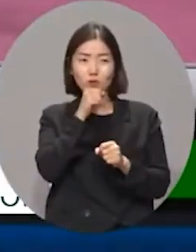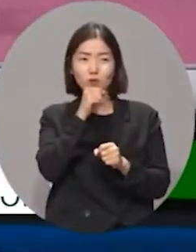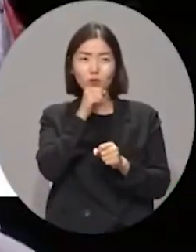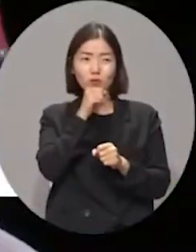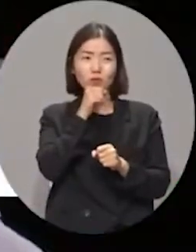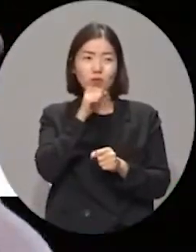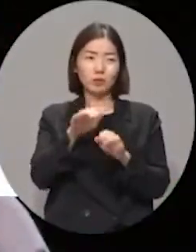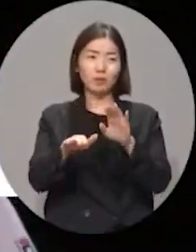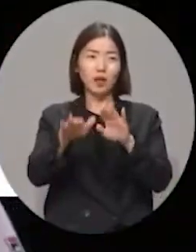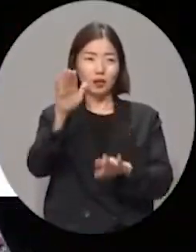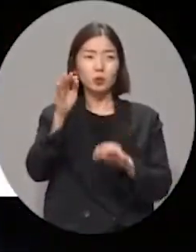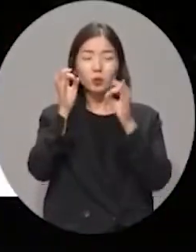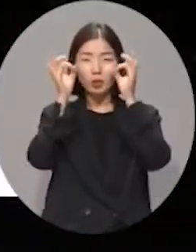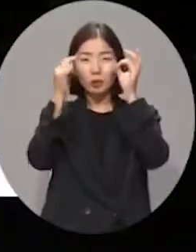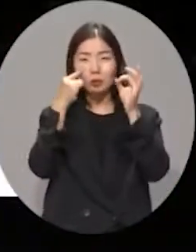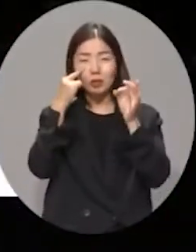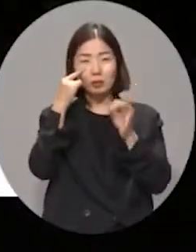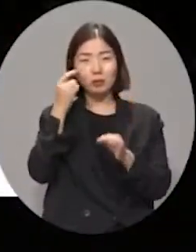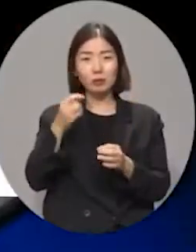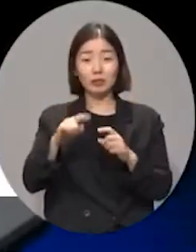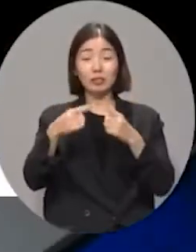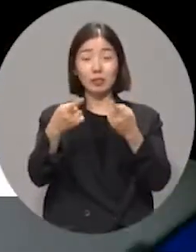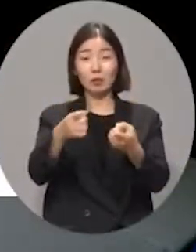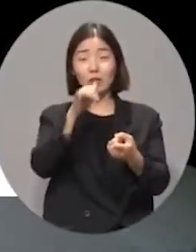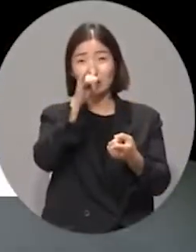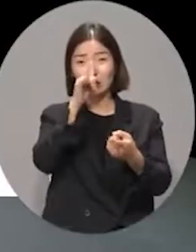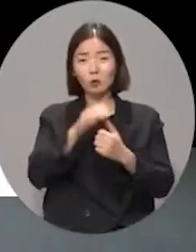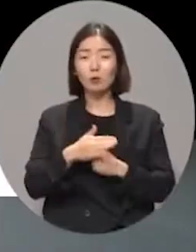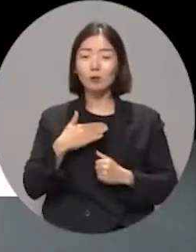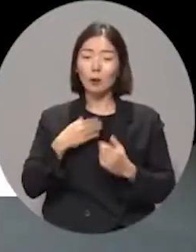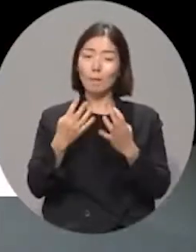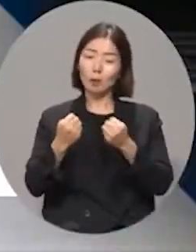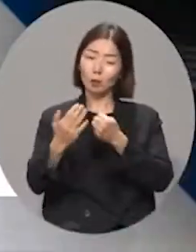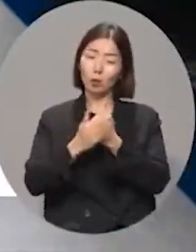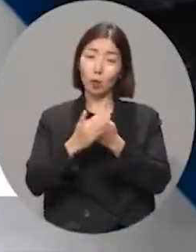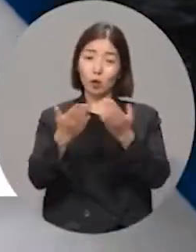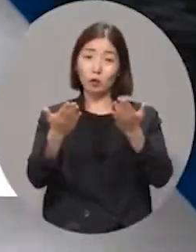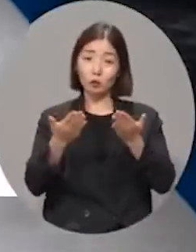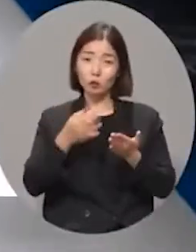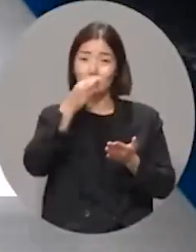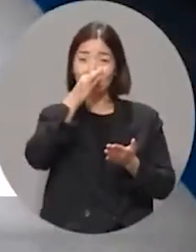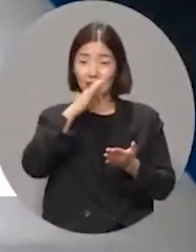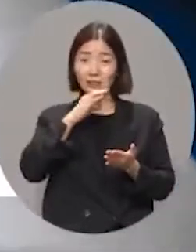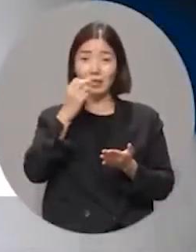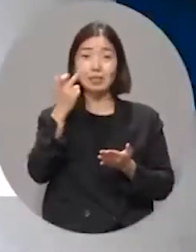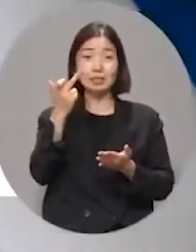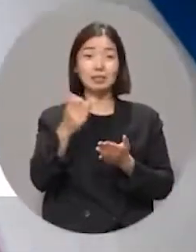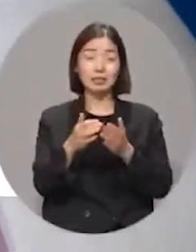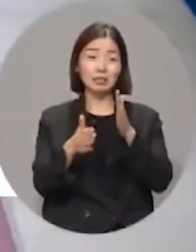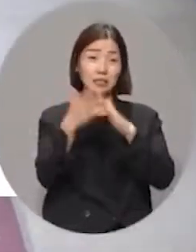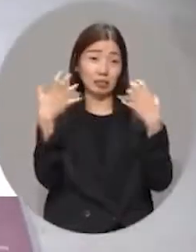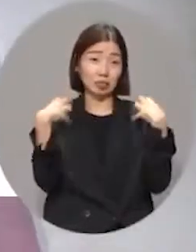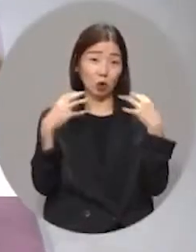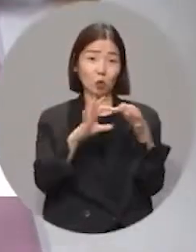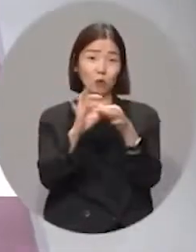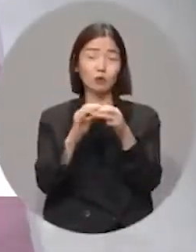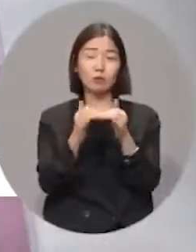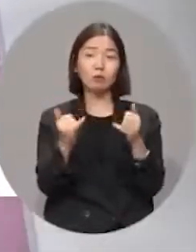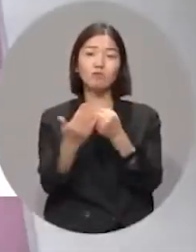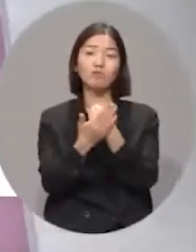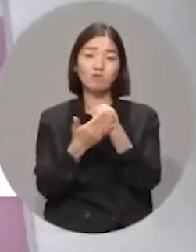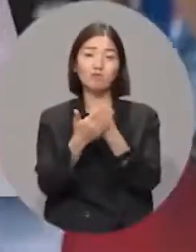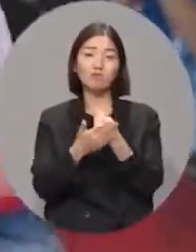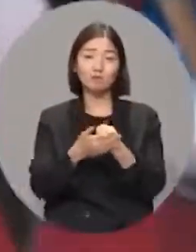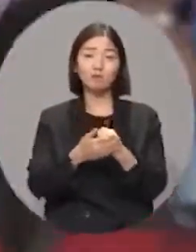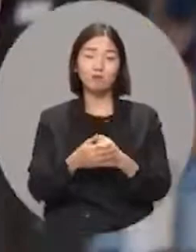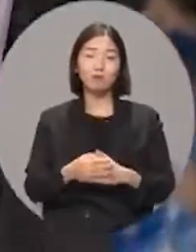만들어보자라는 생각으로 경기에 임했던 것 같아요. 그동안에 저희를 많이 격려해주신 저희 익산시 덕분에 이렇게 좋은 결과가 있었던 것